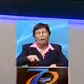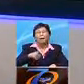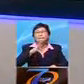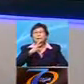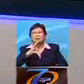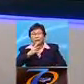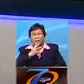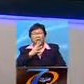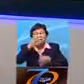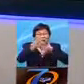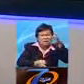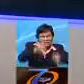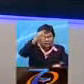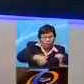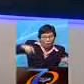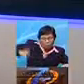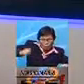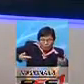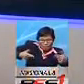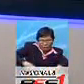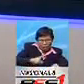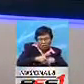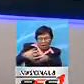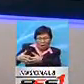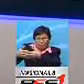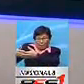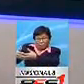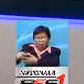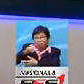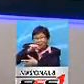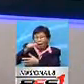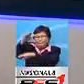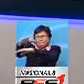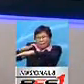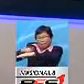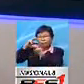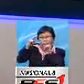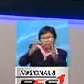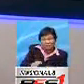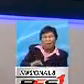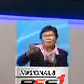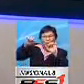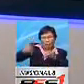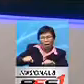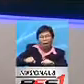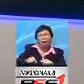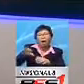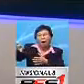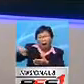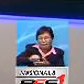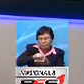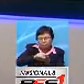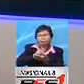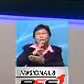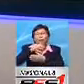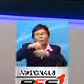Mulia berkata, jika perbicaraan berlangsung di Amerika dan tidak memanggil saksi, mereka boleh memetik apa yang disebut